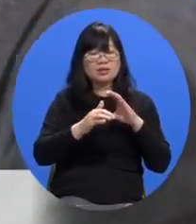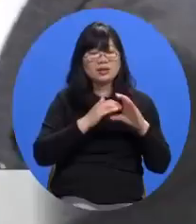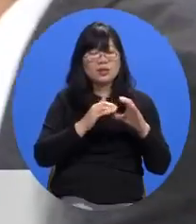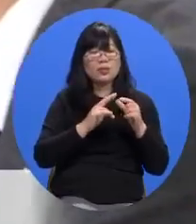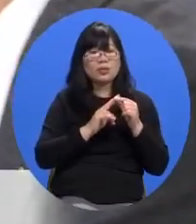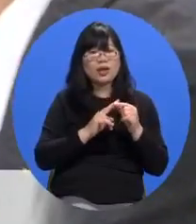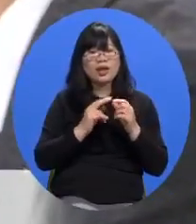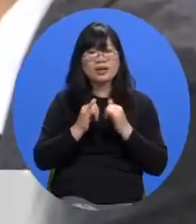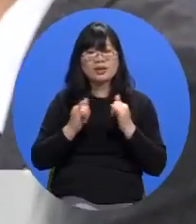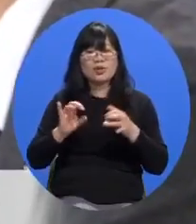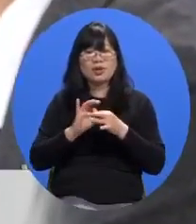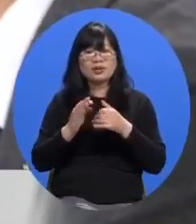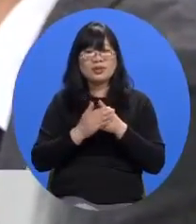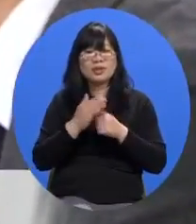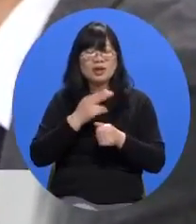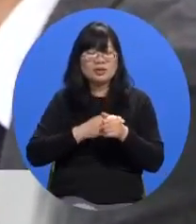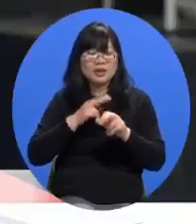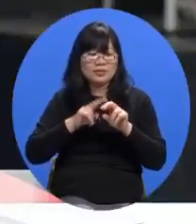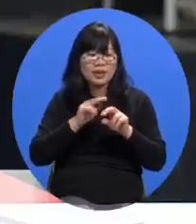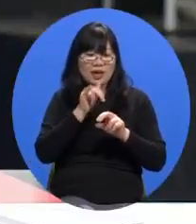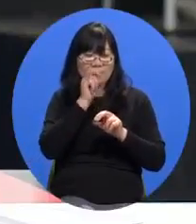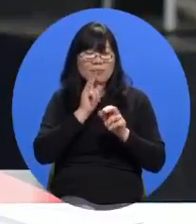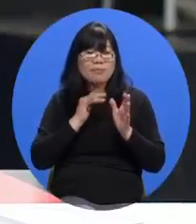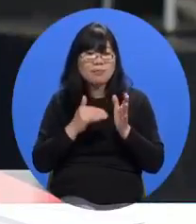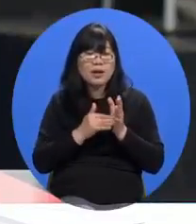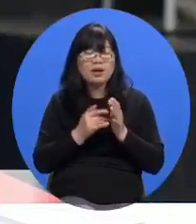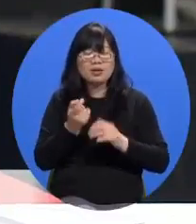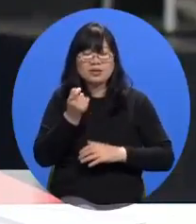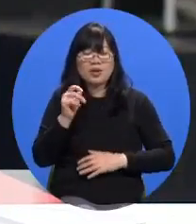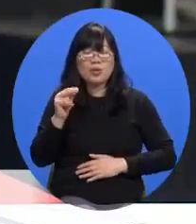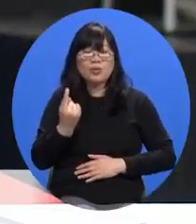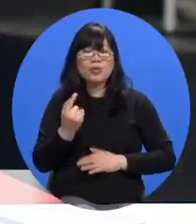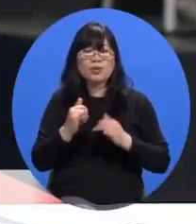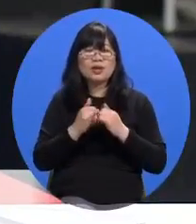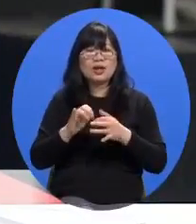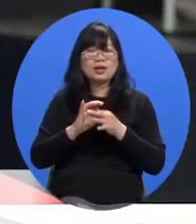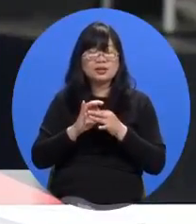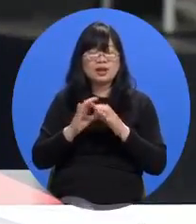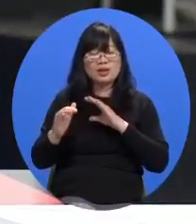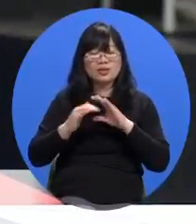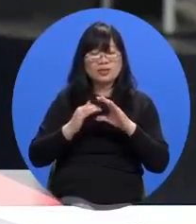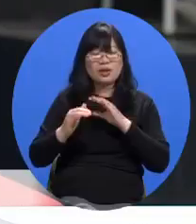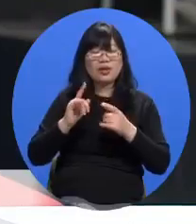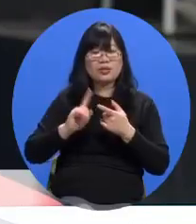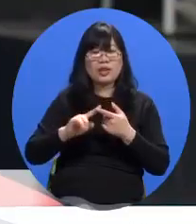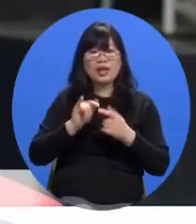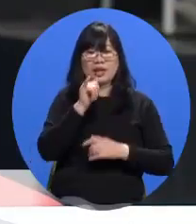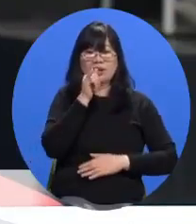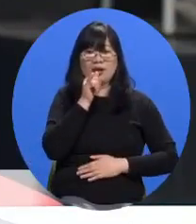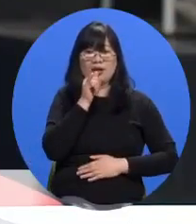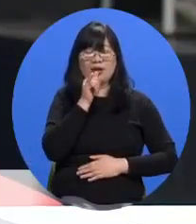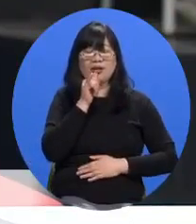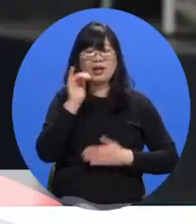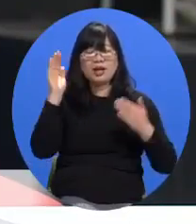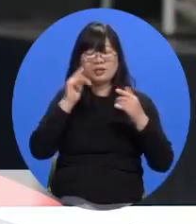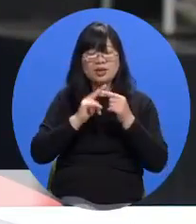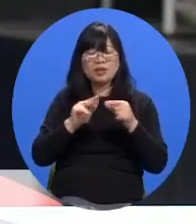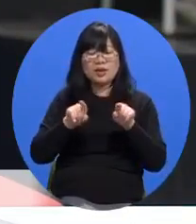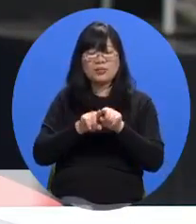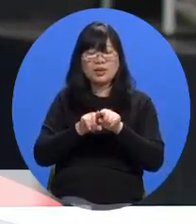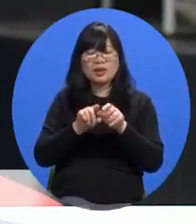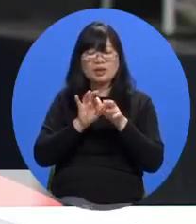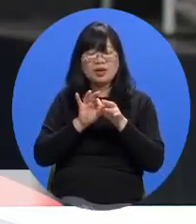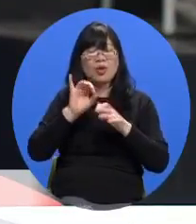인간관계잖아요. 네. 선생님이 되시는 분들은 그런 적어도 인간관계나 의사소통에 있어서 그 학생들하고의